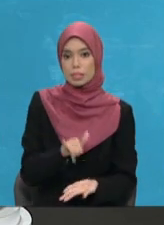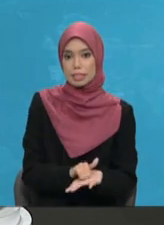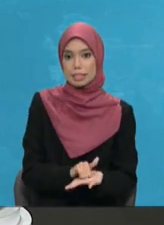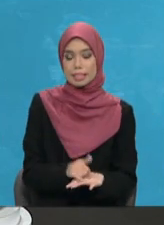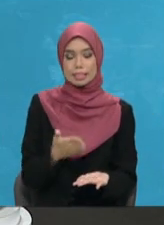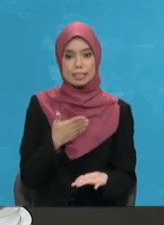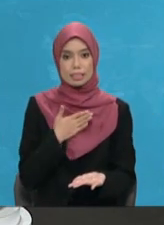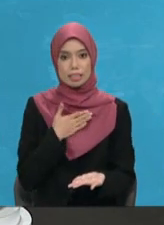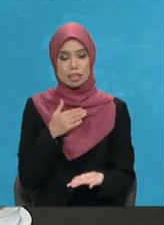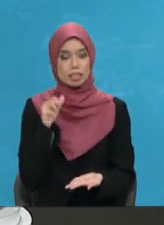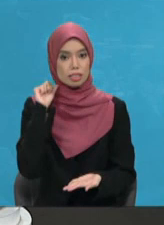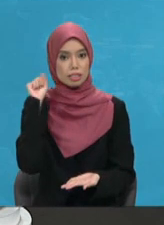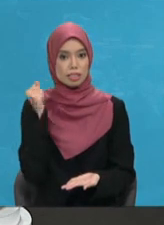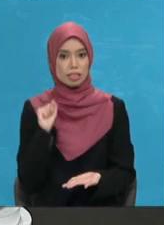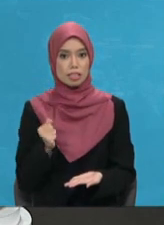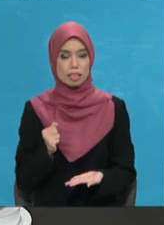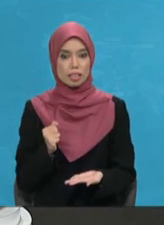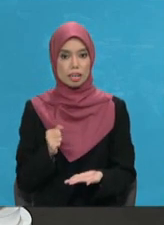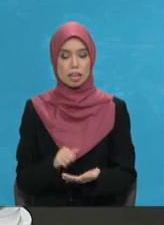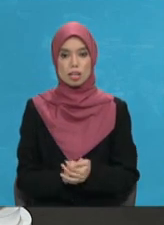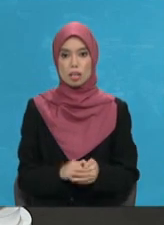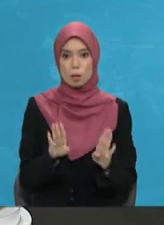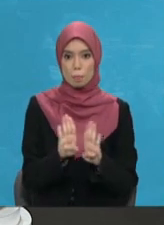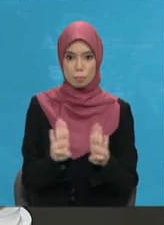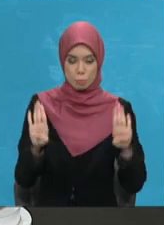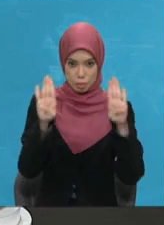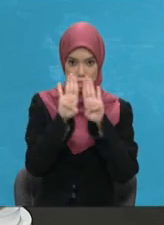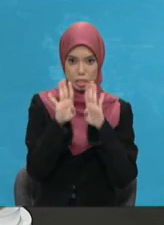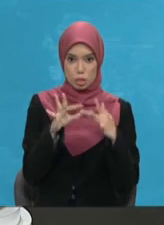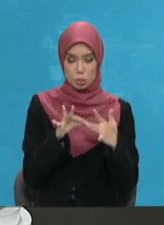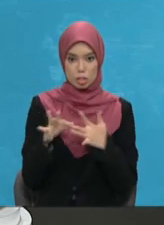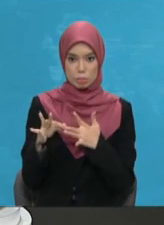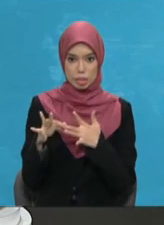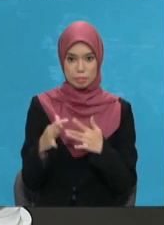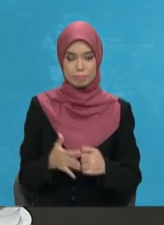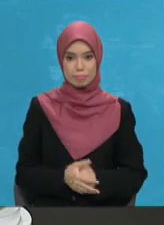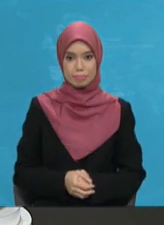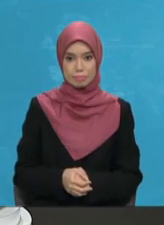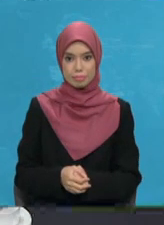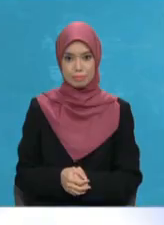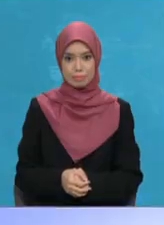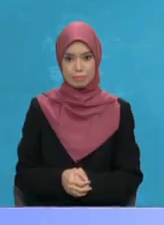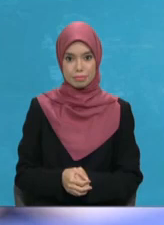Haji suhaili dan saya nurbaisura Endi berita utama malam ini